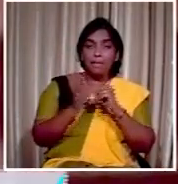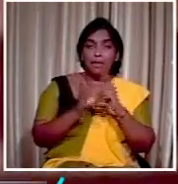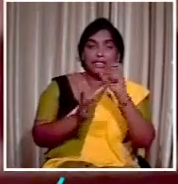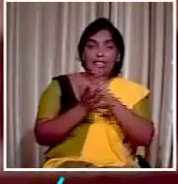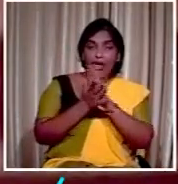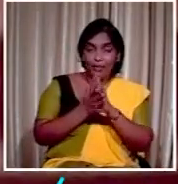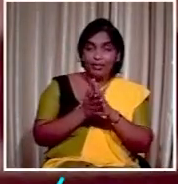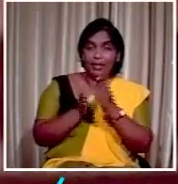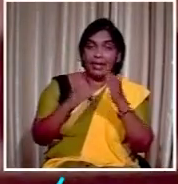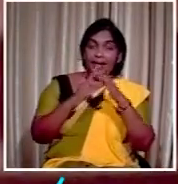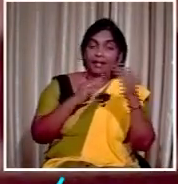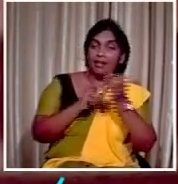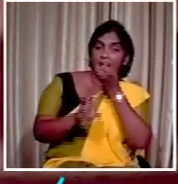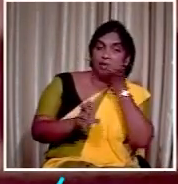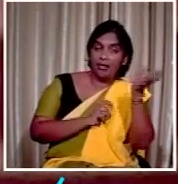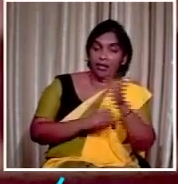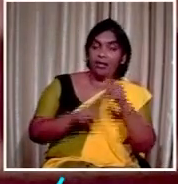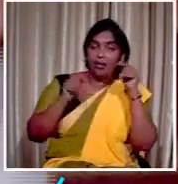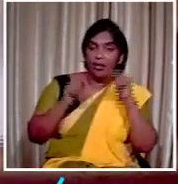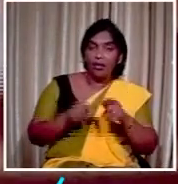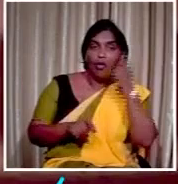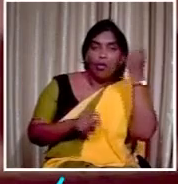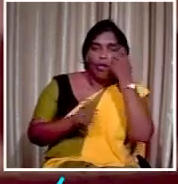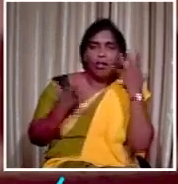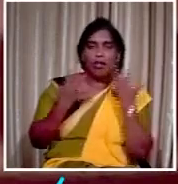गहुआ ताम एक